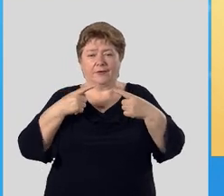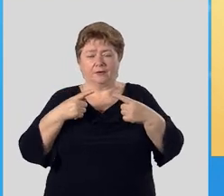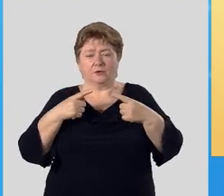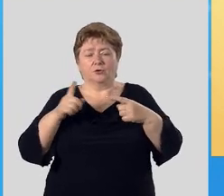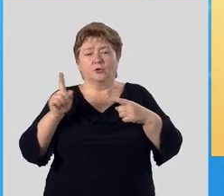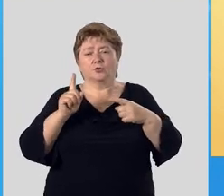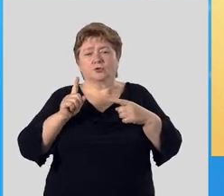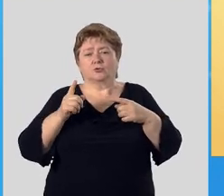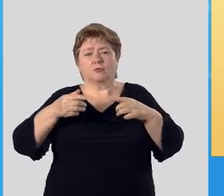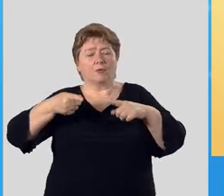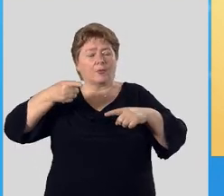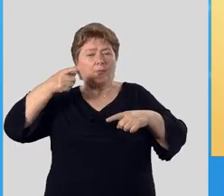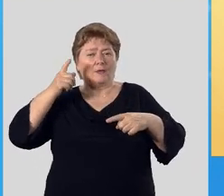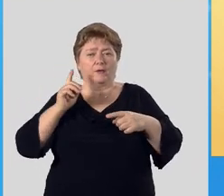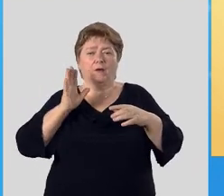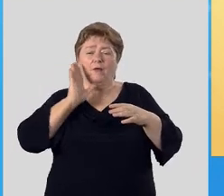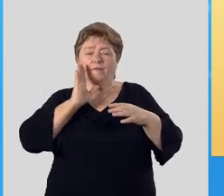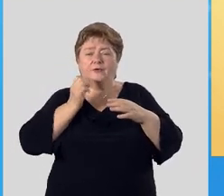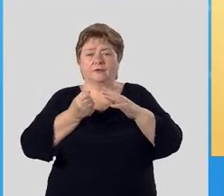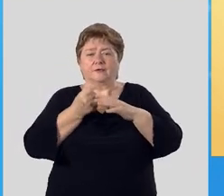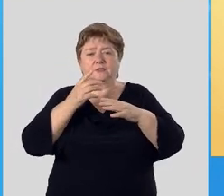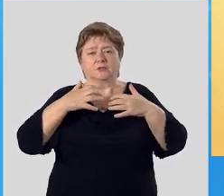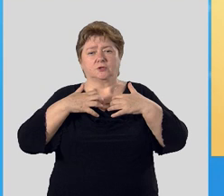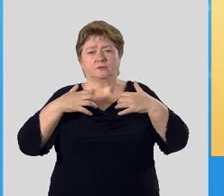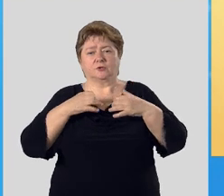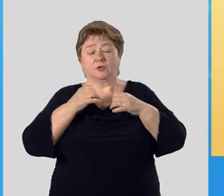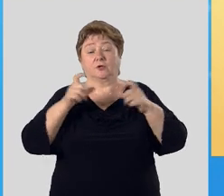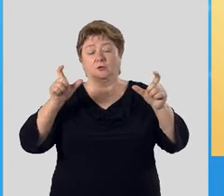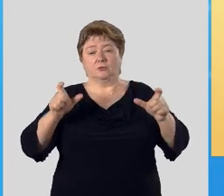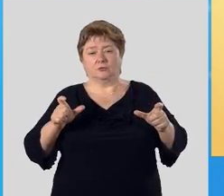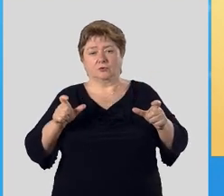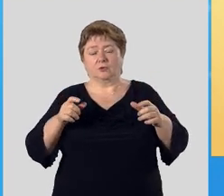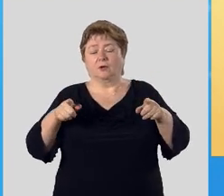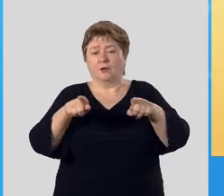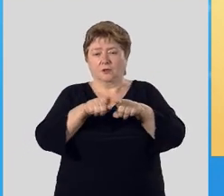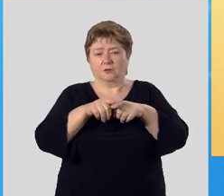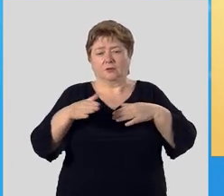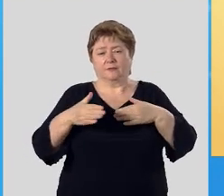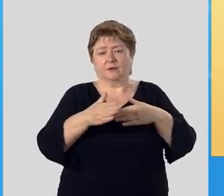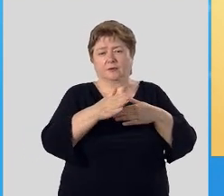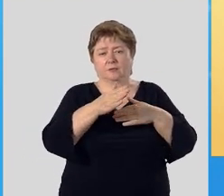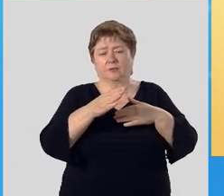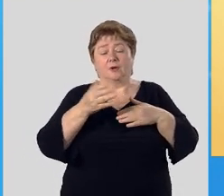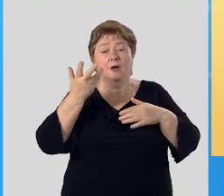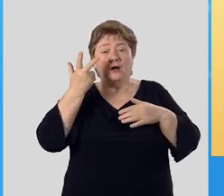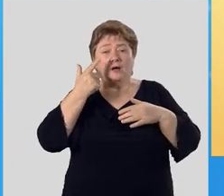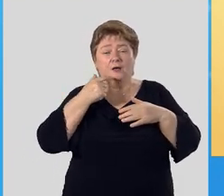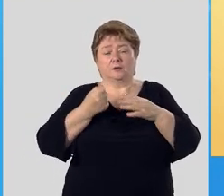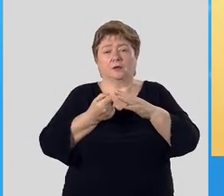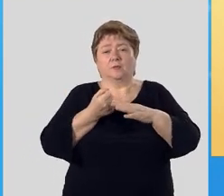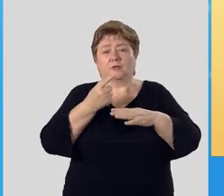что никогда в воде возникли животные и люди похожие на рыб а когда